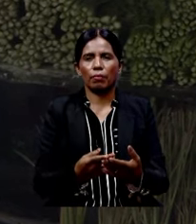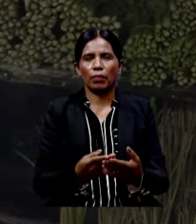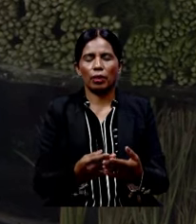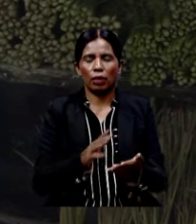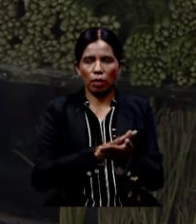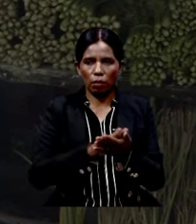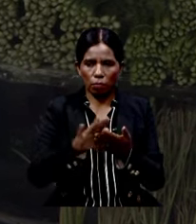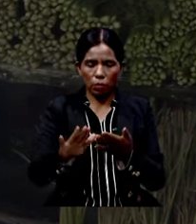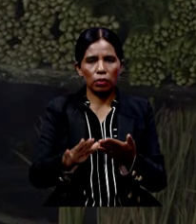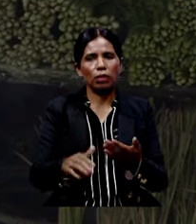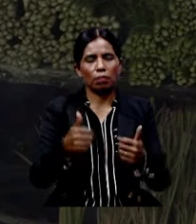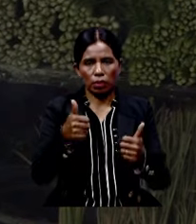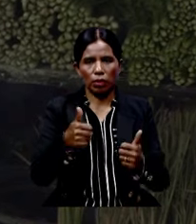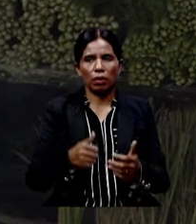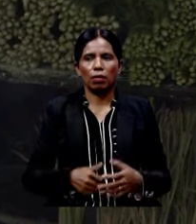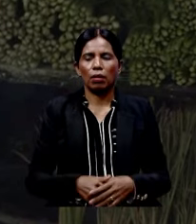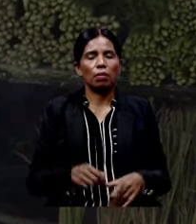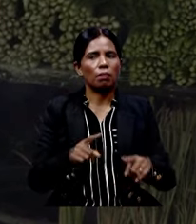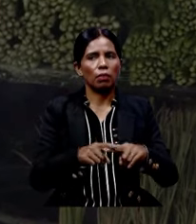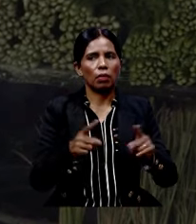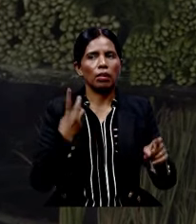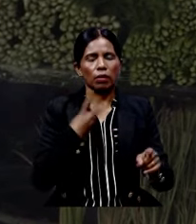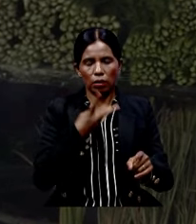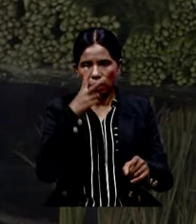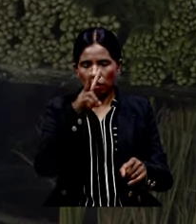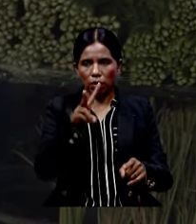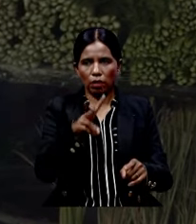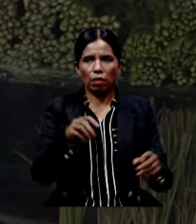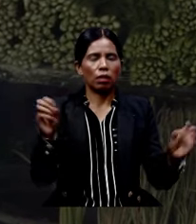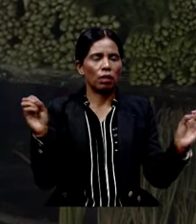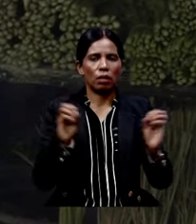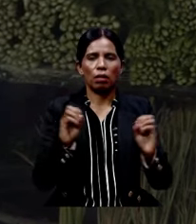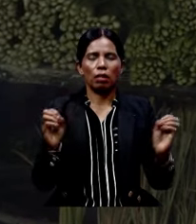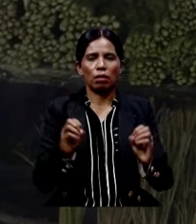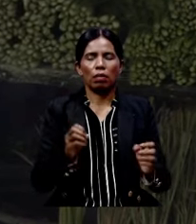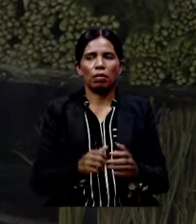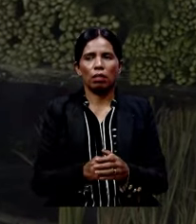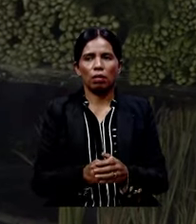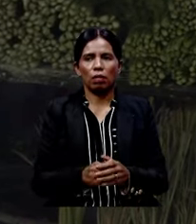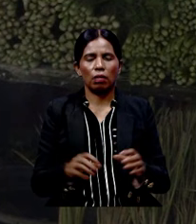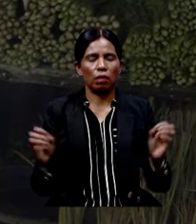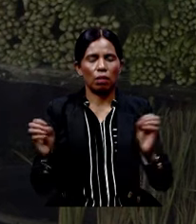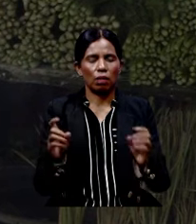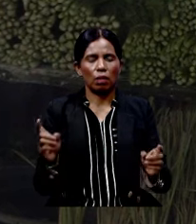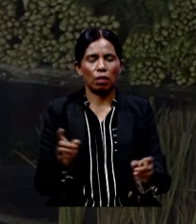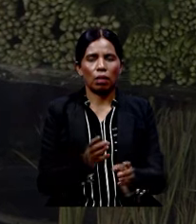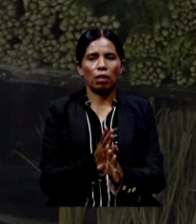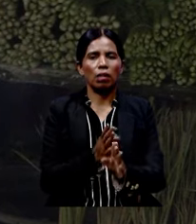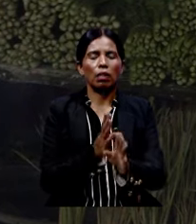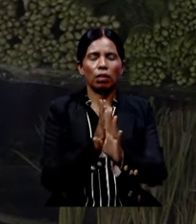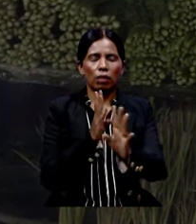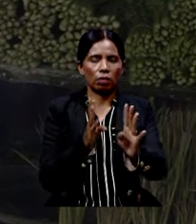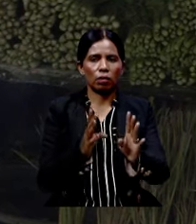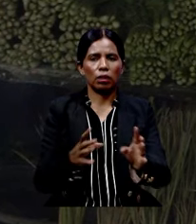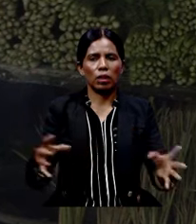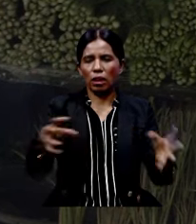mos mos hela ma be itahare ladun ladun teratur tamak se